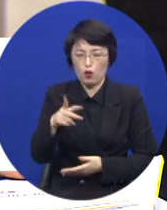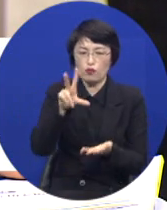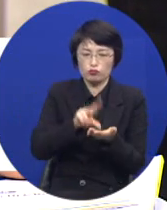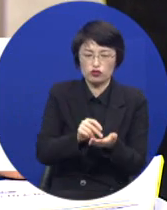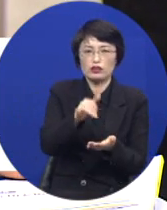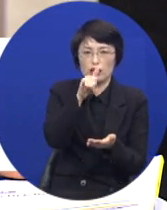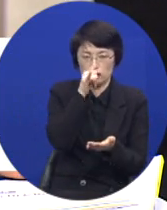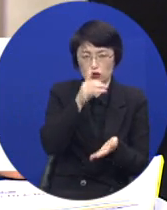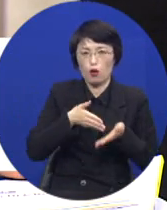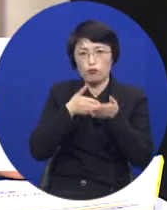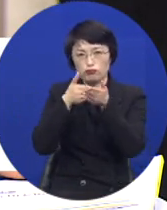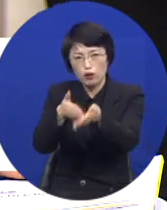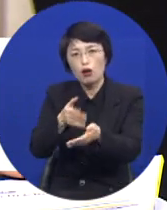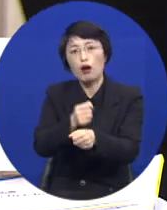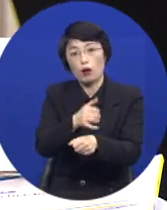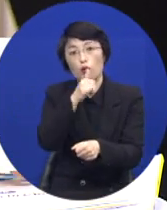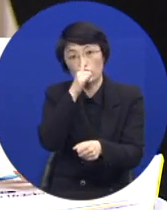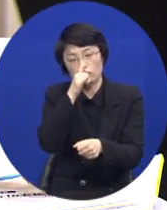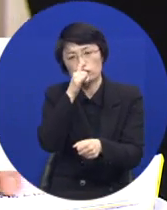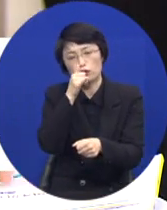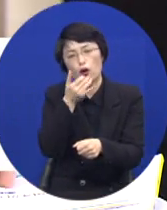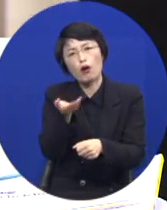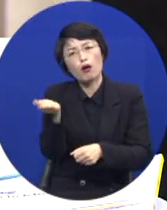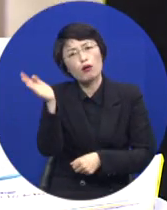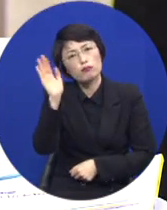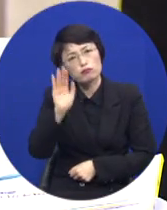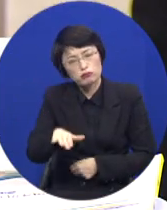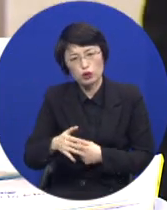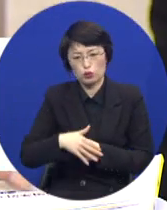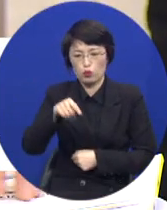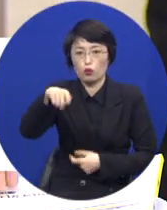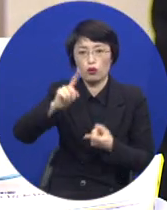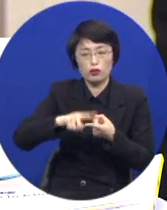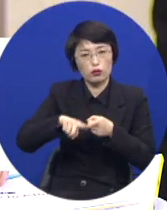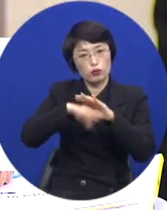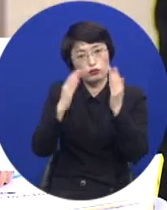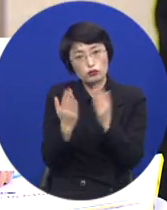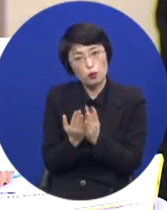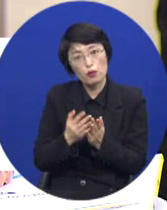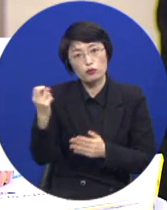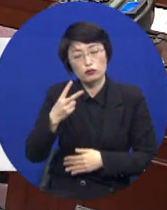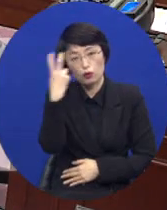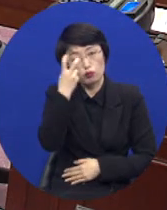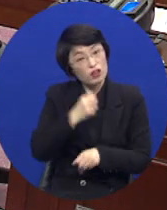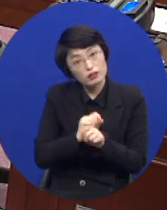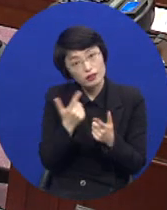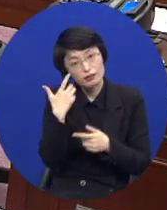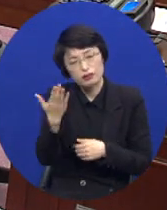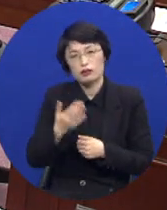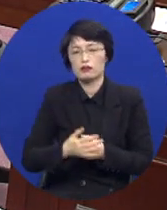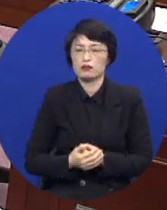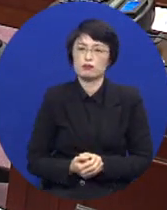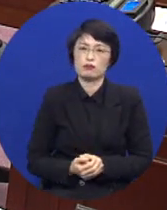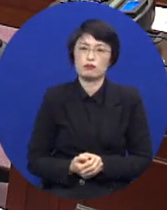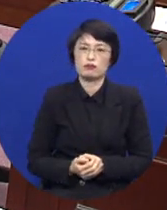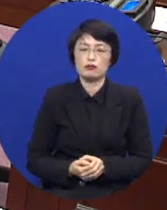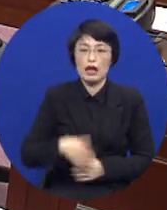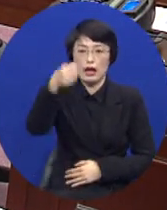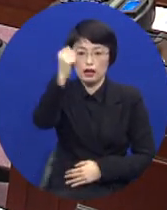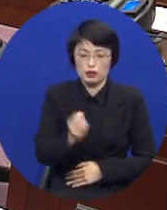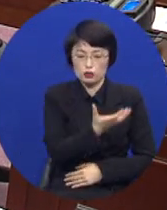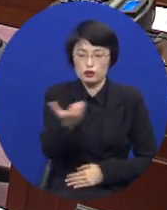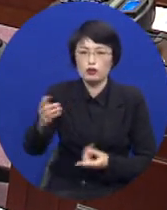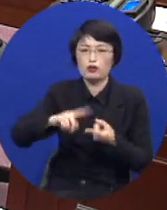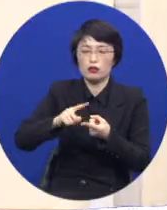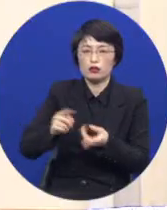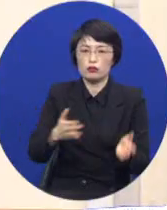있는데 여기에 대해서 저리고 절 검토를 전면 점검 돌보지 않게 떠 카지노 이전에 대한 도민 의견